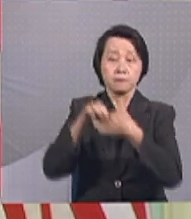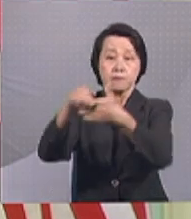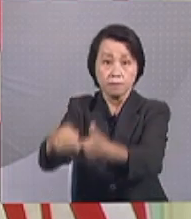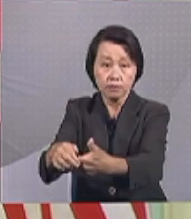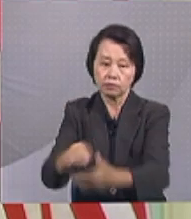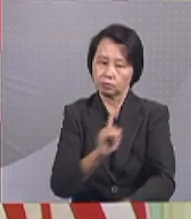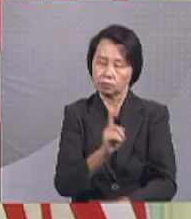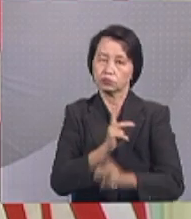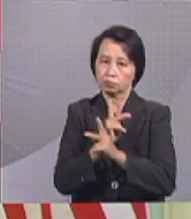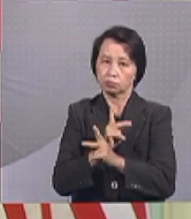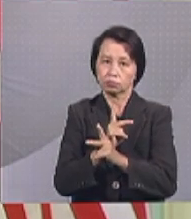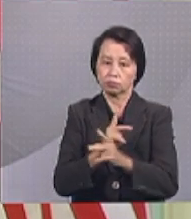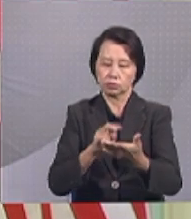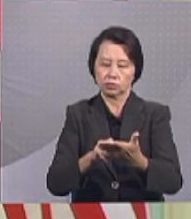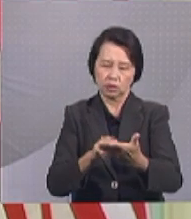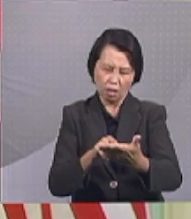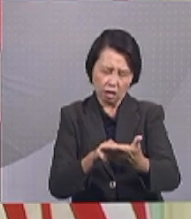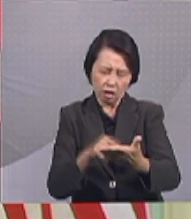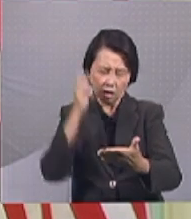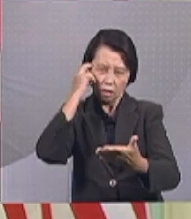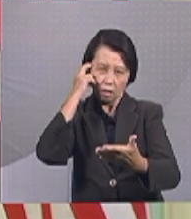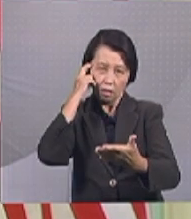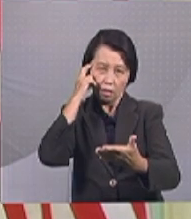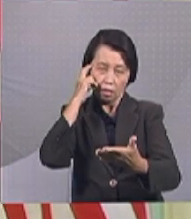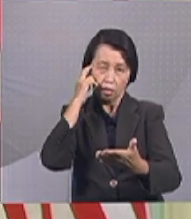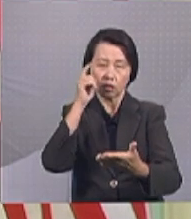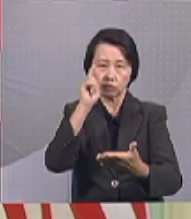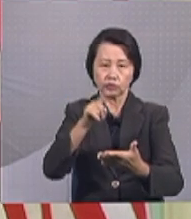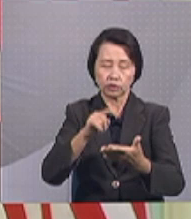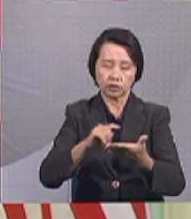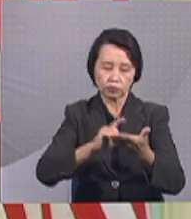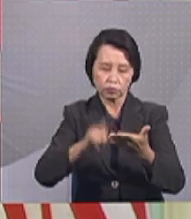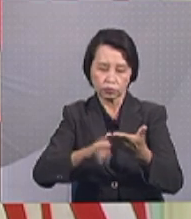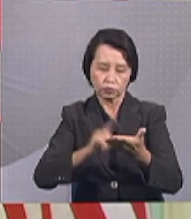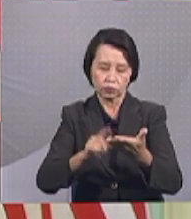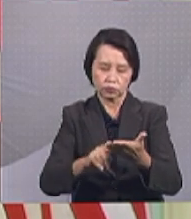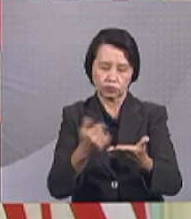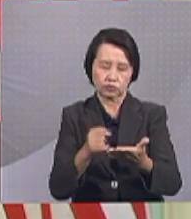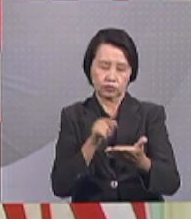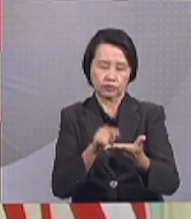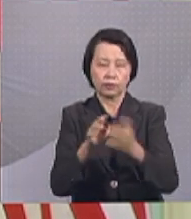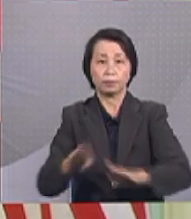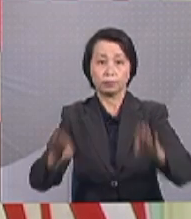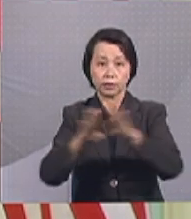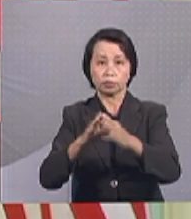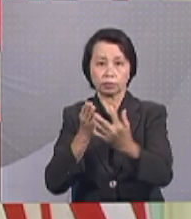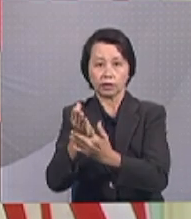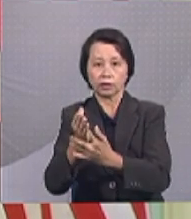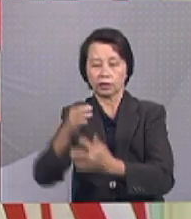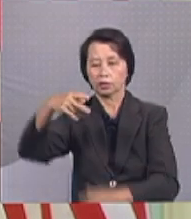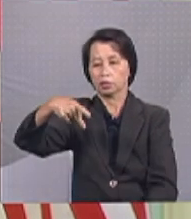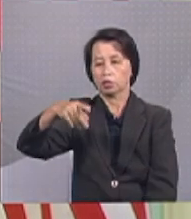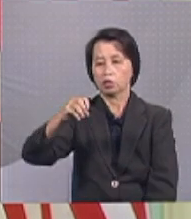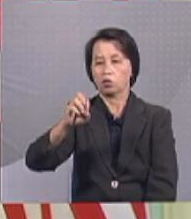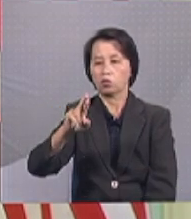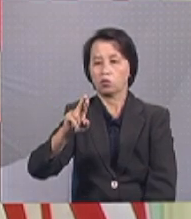kandungan yang diragui kesahihannya dan boleh menyemak kesahihan berita melalui portal